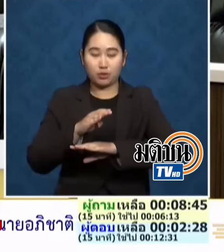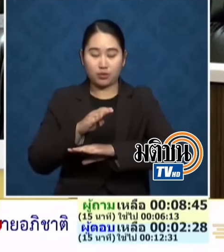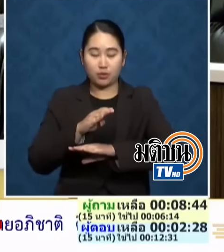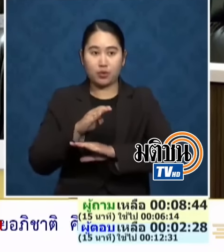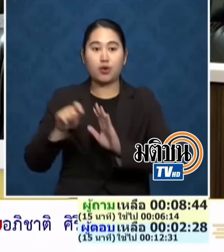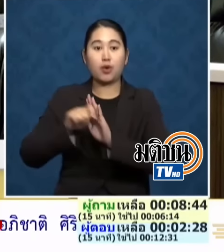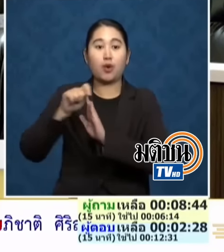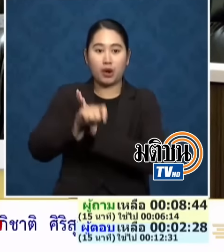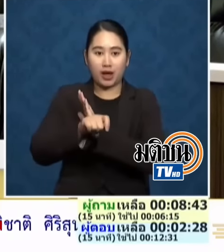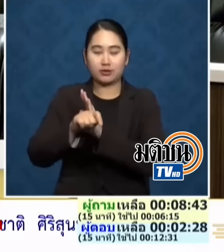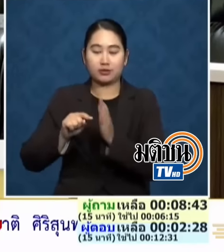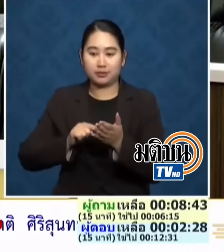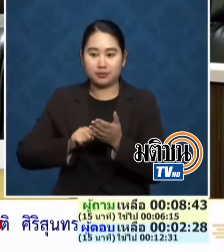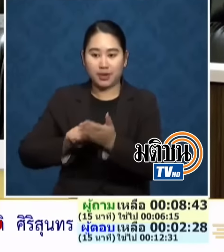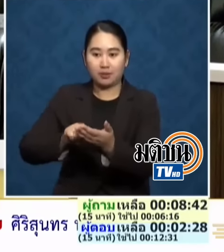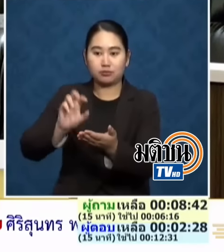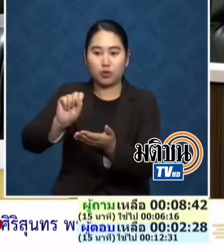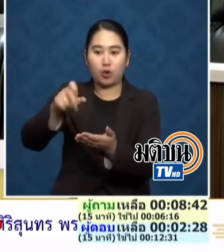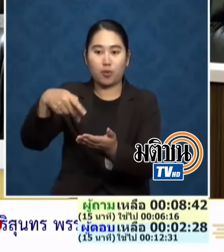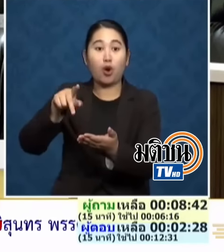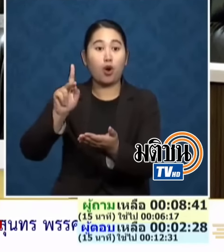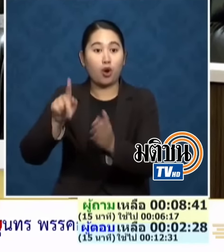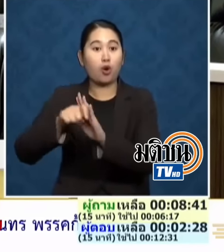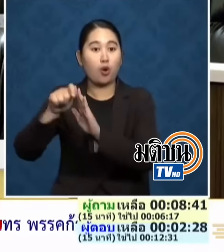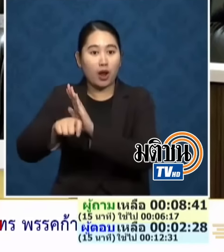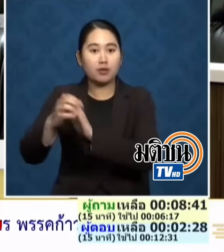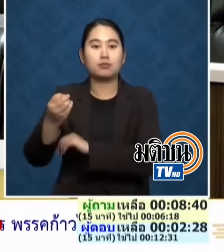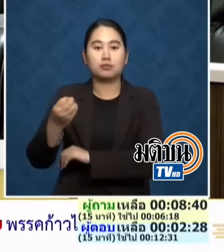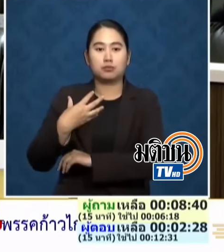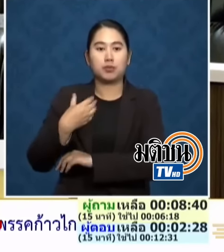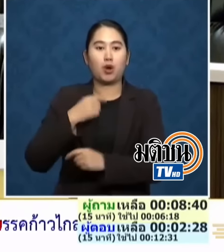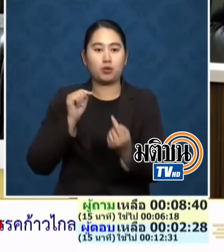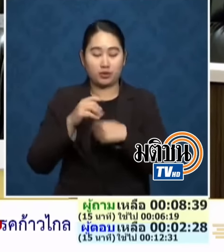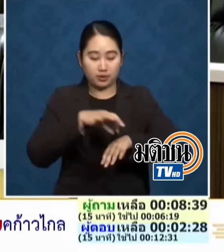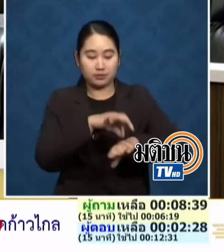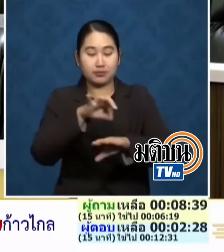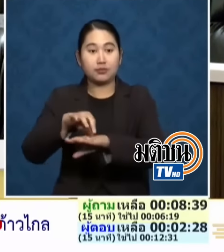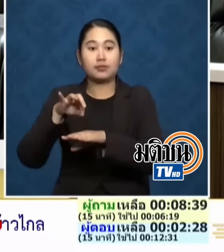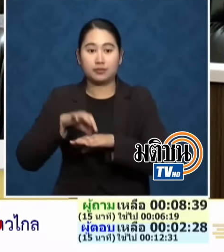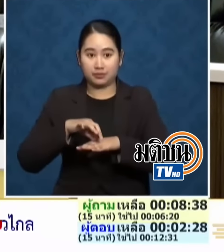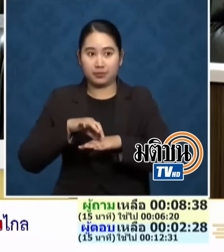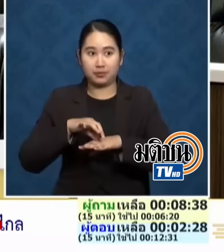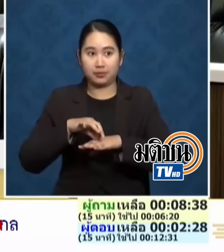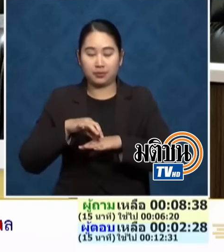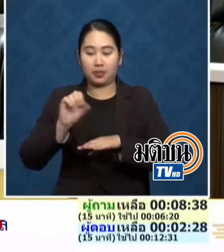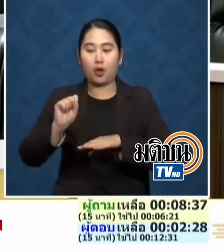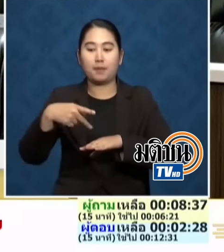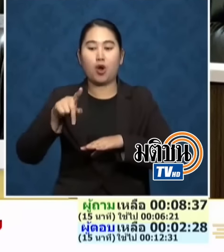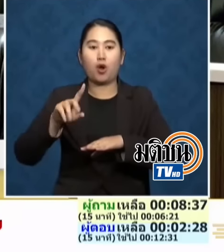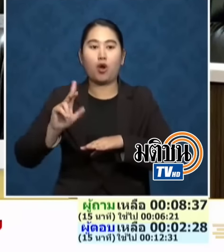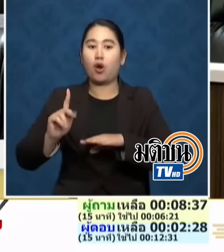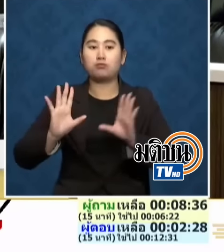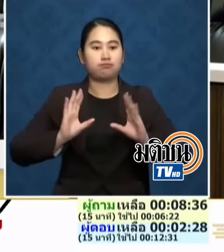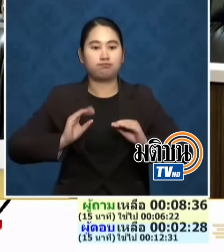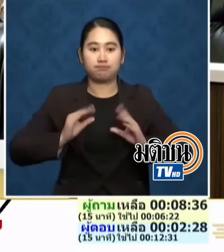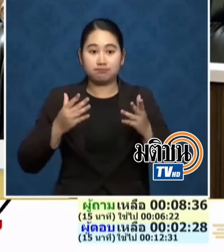ถึงสำนักปัตติรูปที่ดินจัหวดณครราศิมาคัดคารการปากหมุดของสำนังานปัตติรูปทดนจัหว